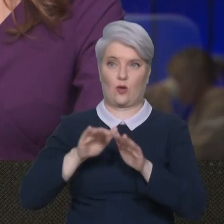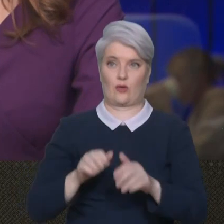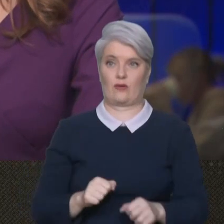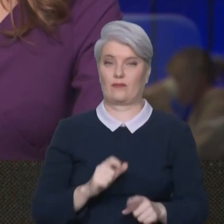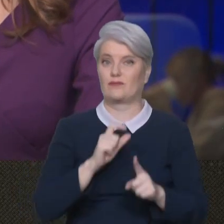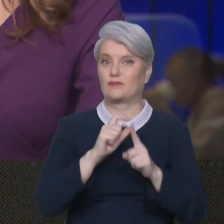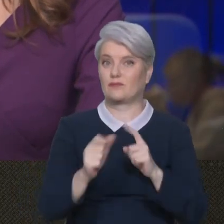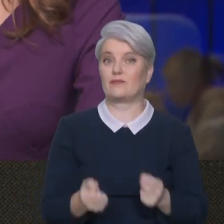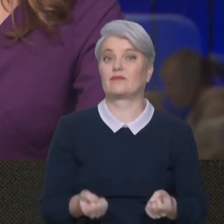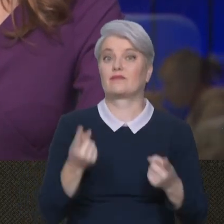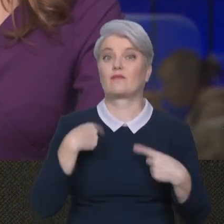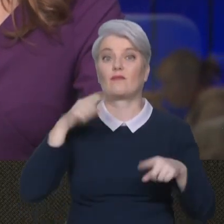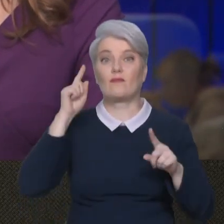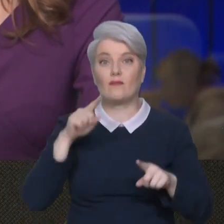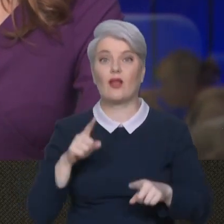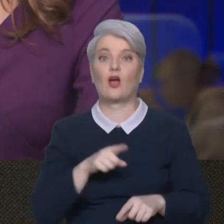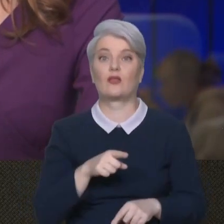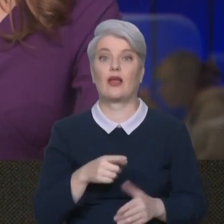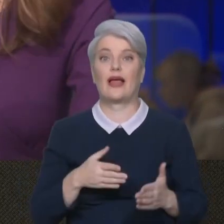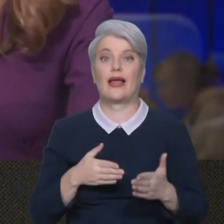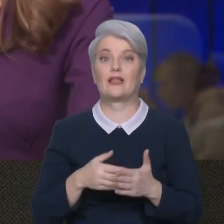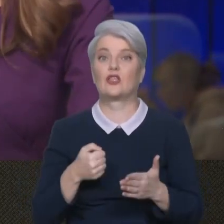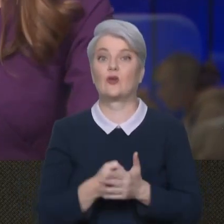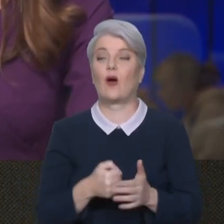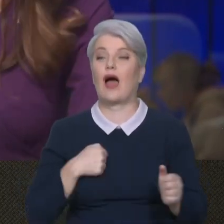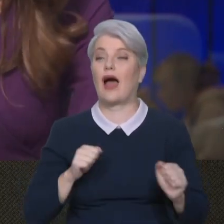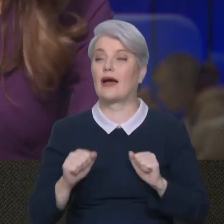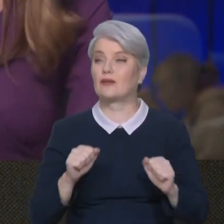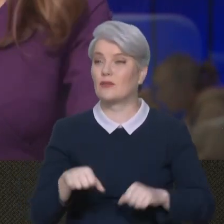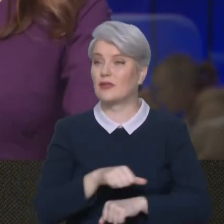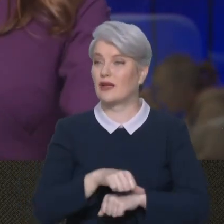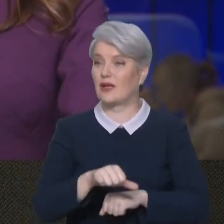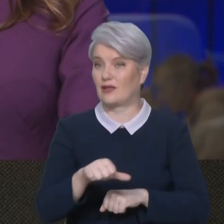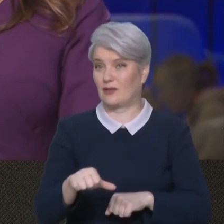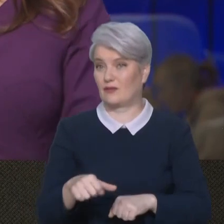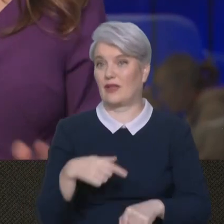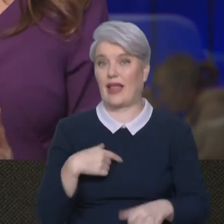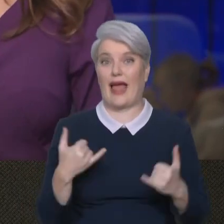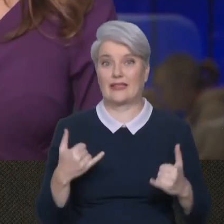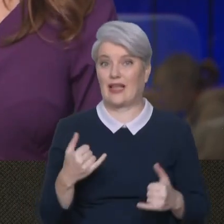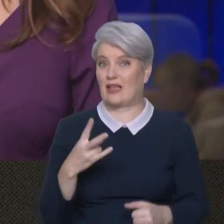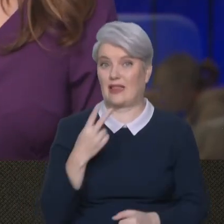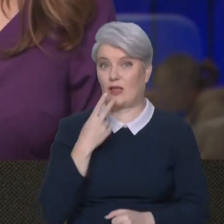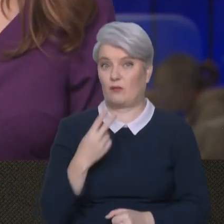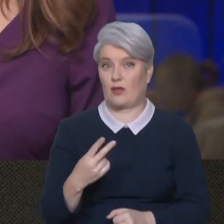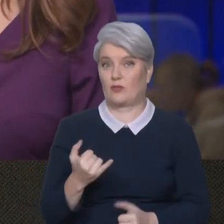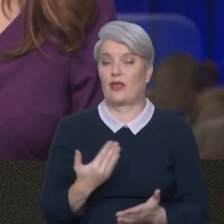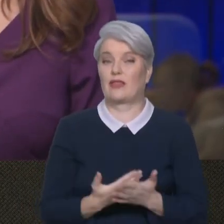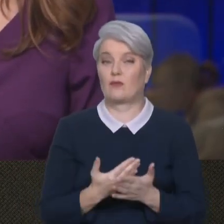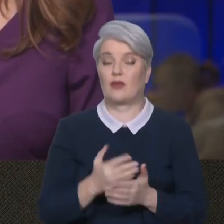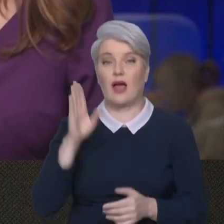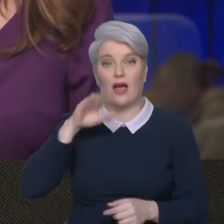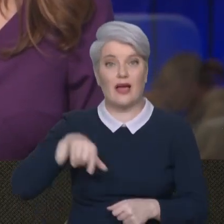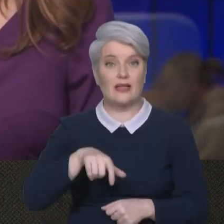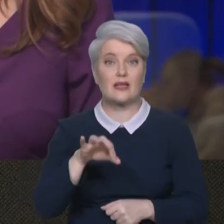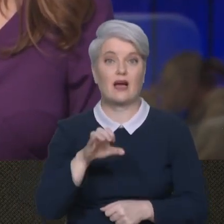кажучи, а звідки ми взяли, що вони зараз, власне, йдуть до адмінкордонів? Ну, відверто кажучи, я зараз цього не бачу. І, наприклад, річка